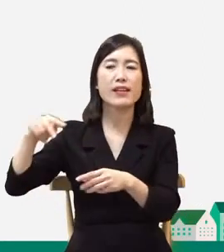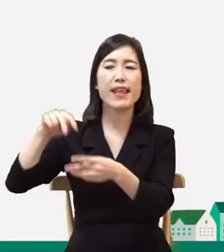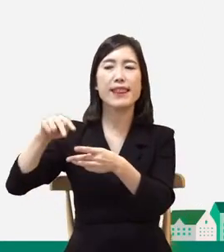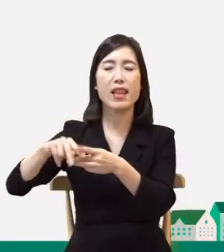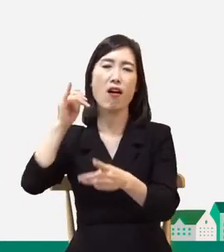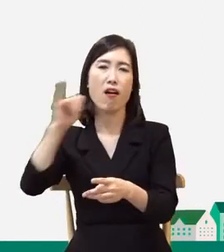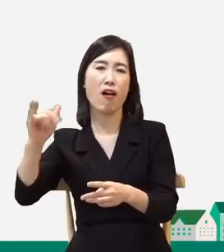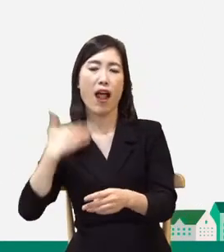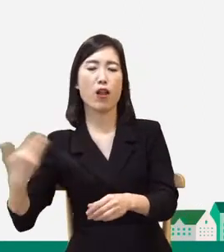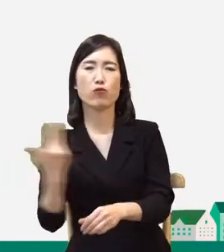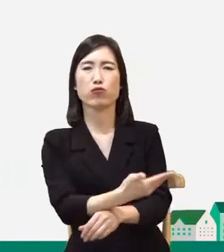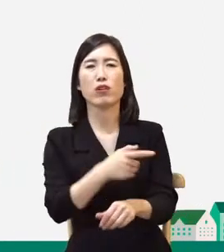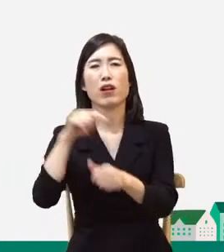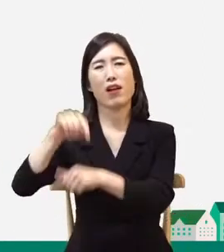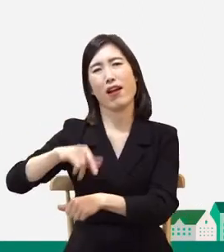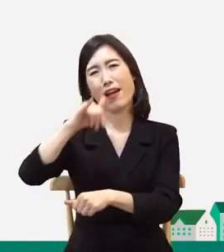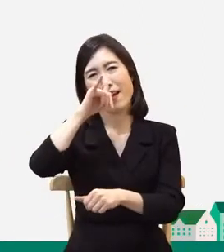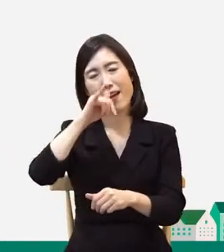이러한 경우